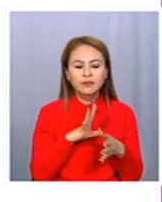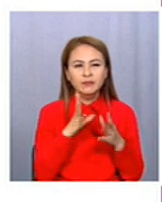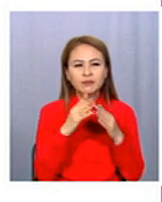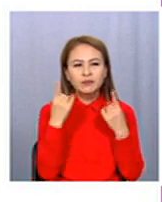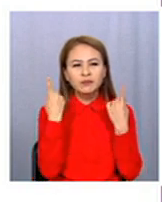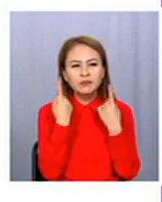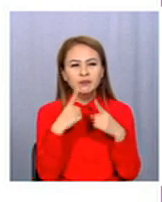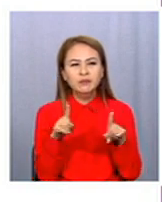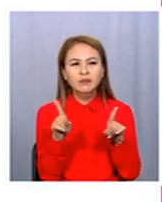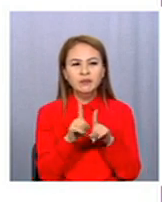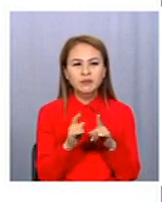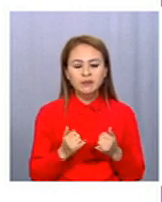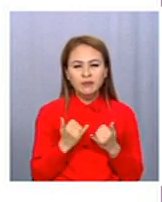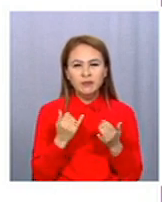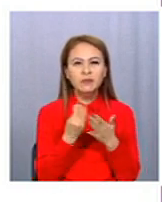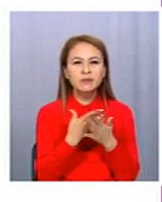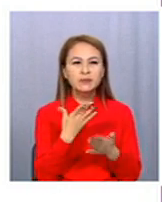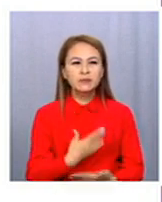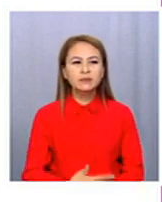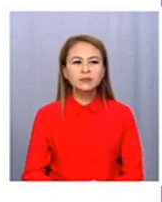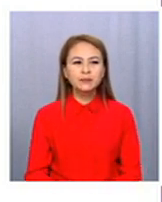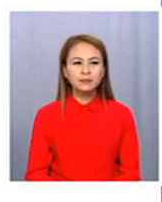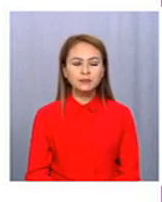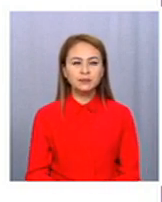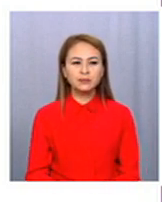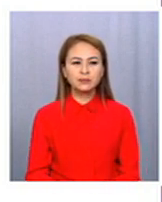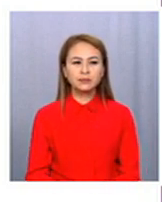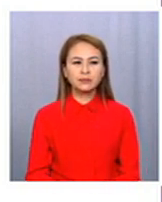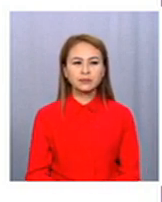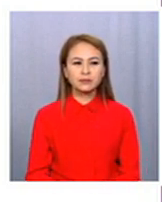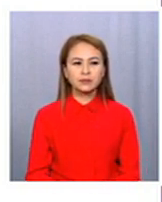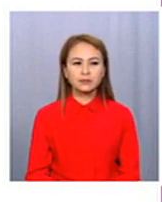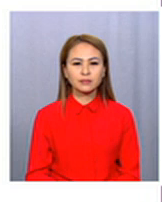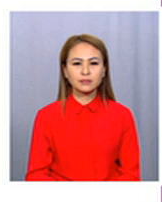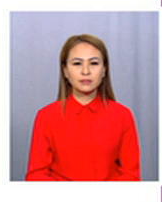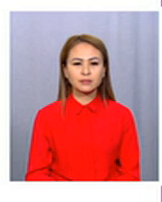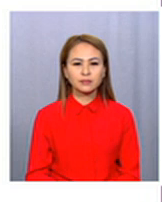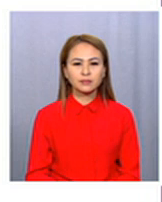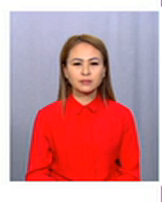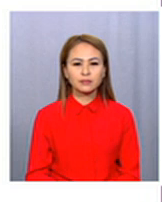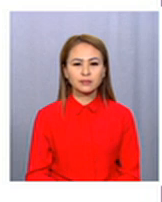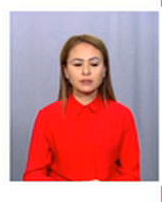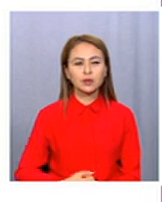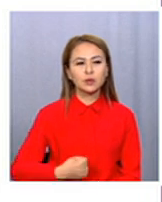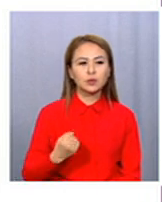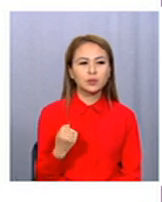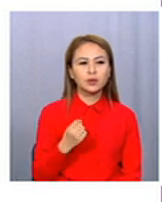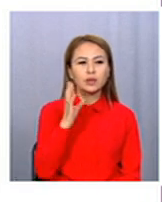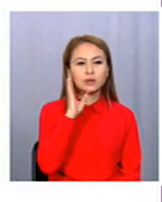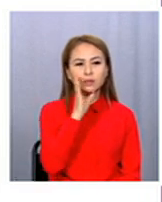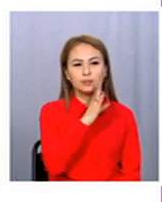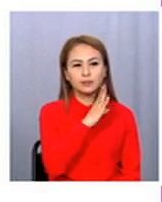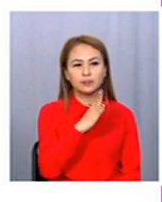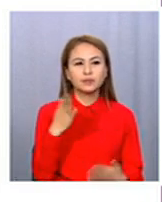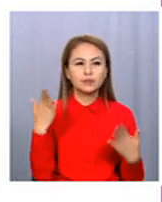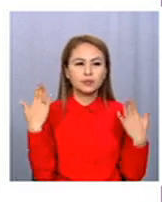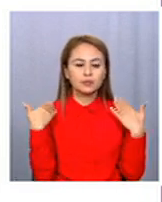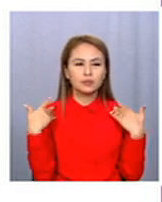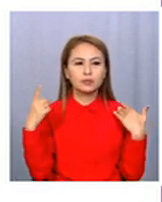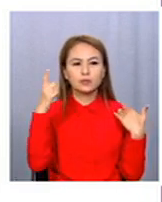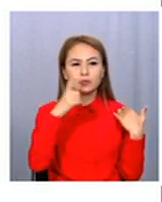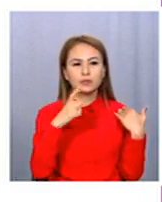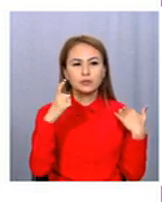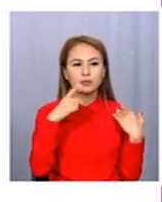өзгеше, ардақты да қасиетті жан деп есіне алады. Ал жолдастың анасы. Иығына